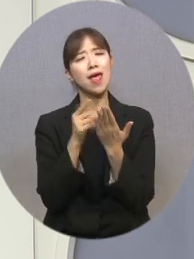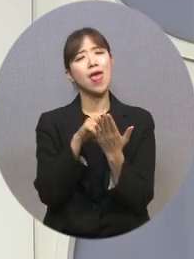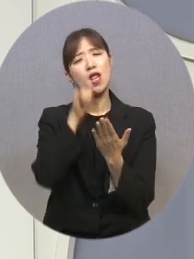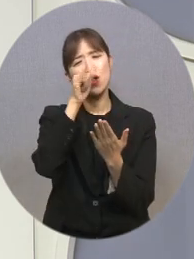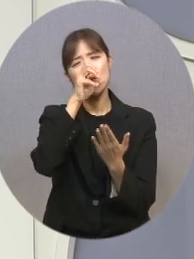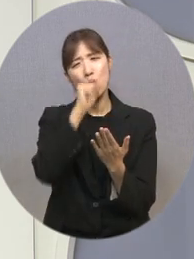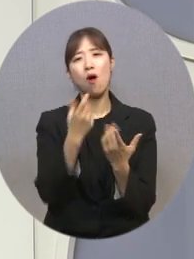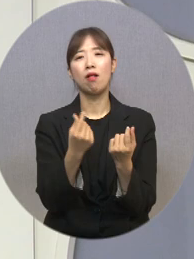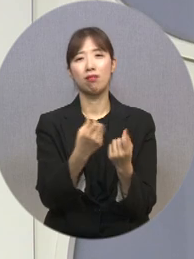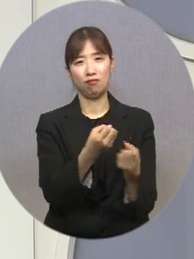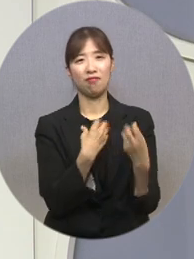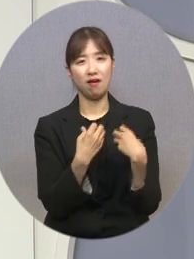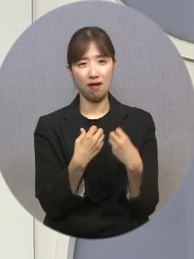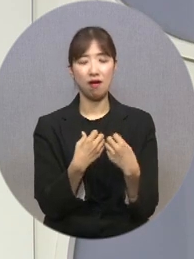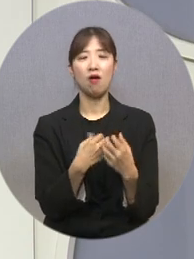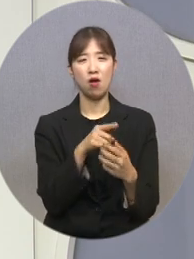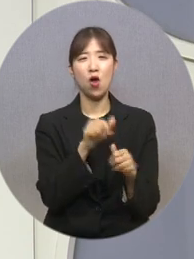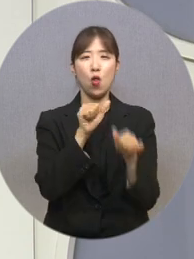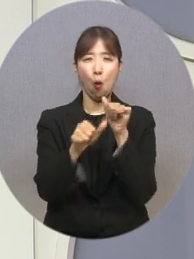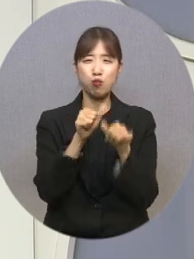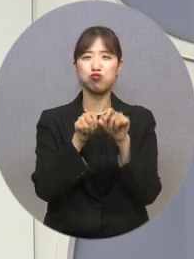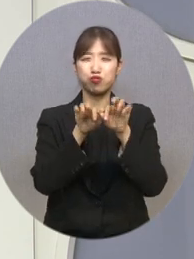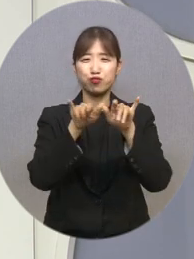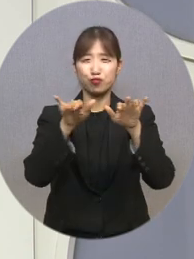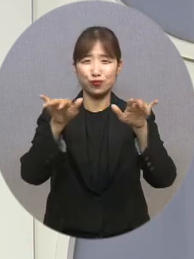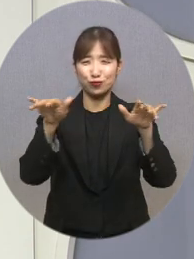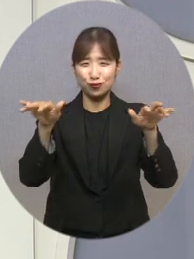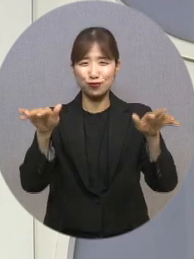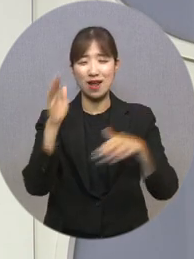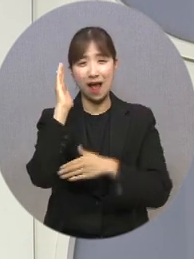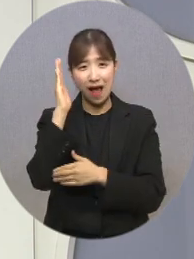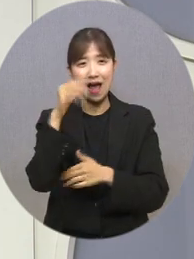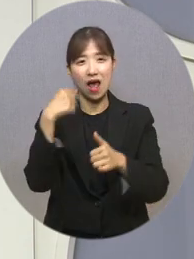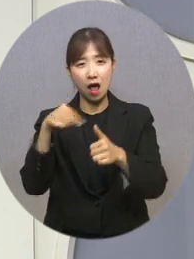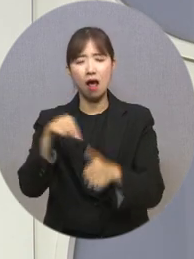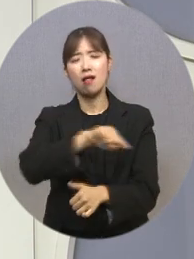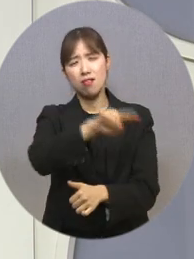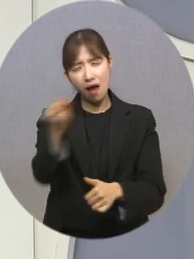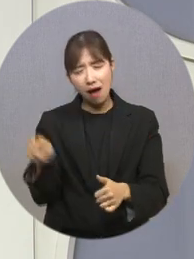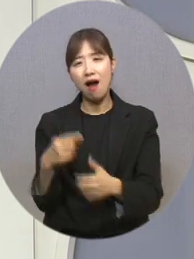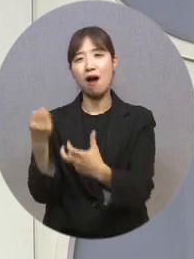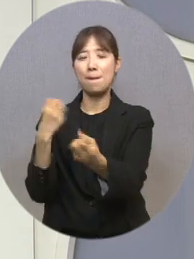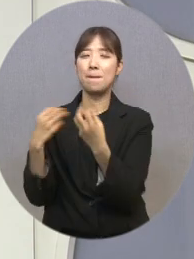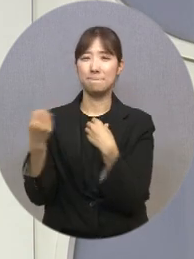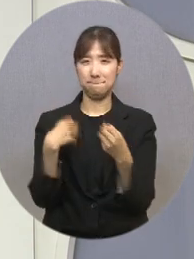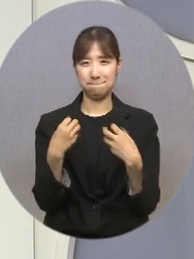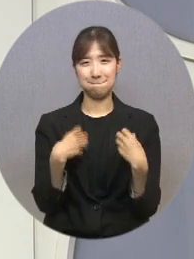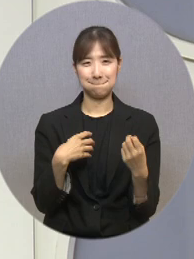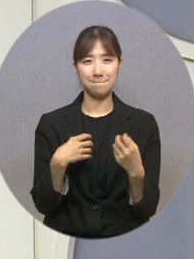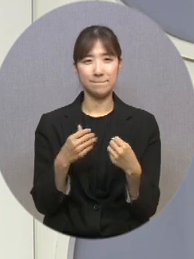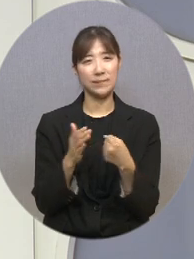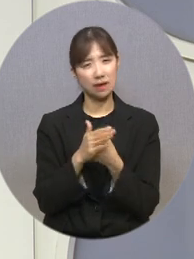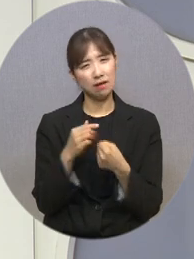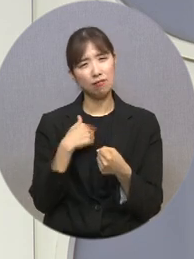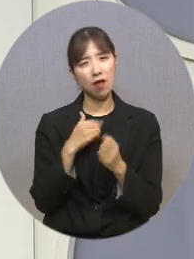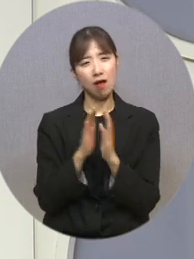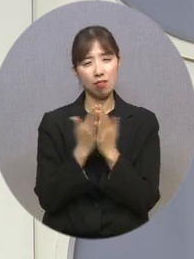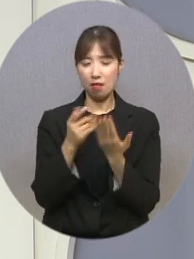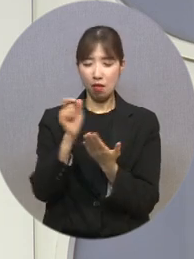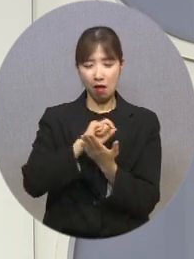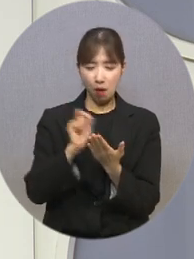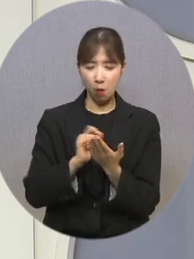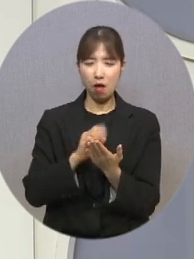좋겠다. 그래서 그분들이 또 입소문을 내고 또 강의를 했는데 계속 그 강의를 들은 분들이 그렇게 얘기를 네, 하더라고요. 네. 그래서 저는 책 쓰는 분은